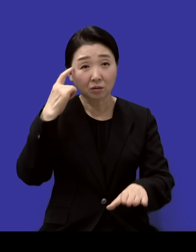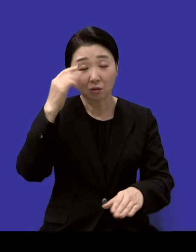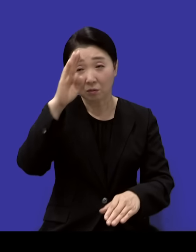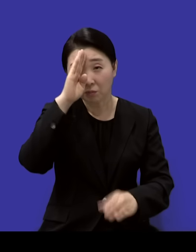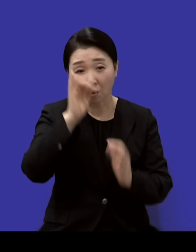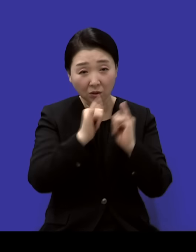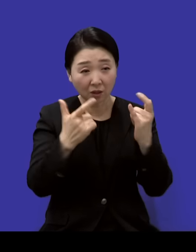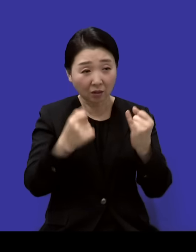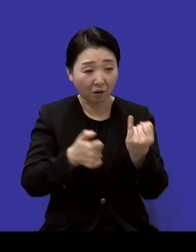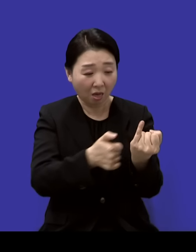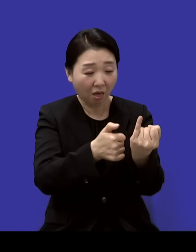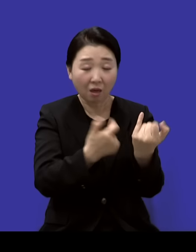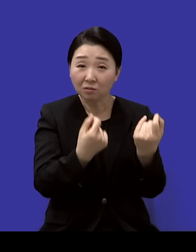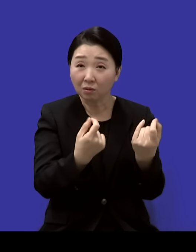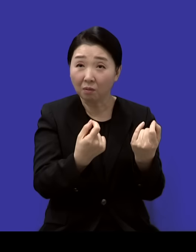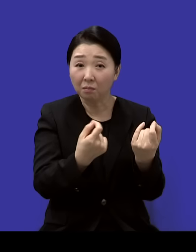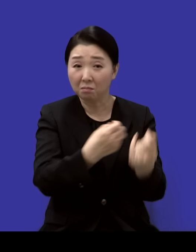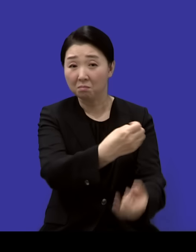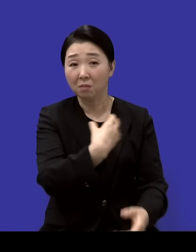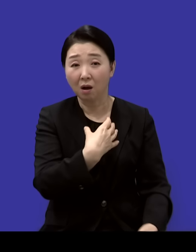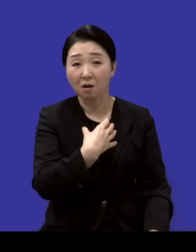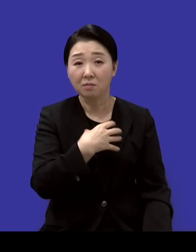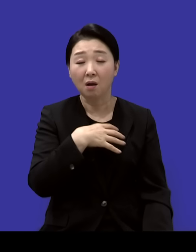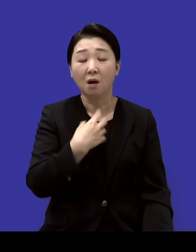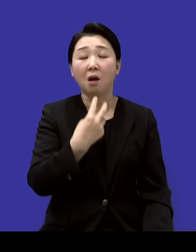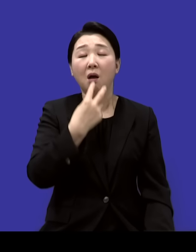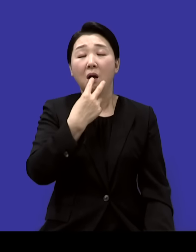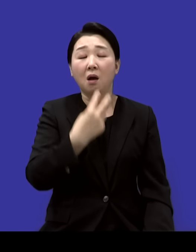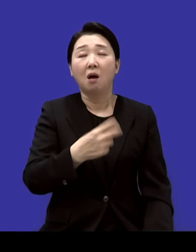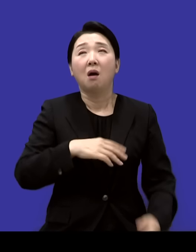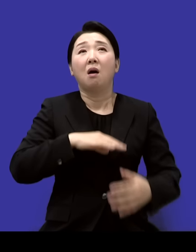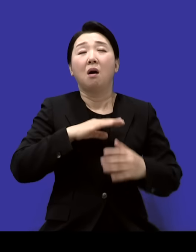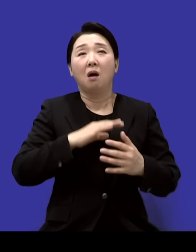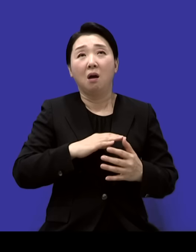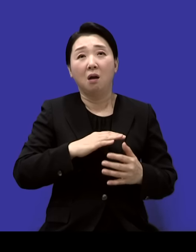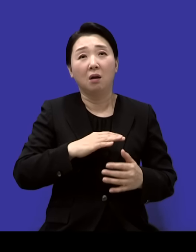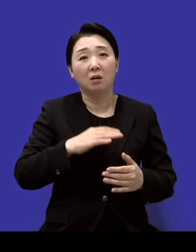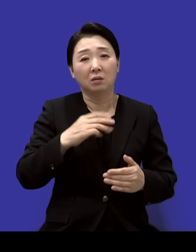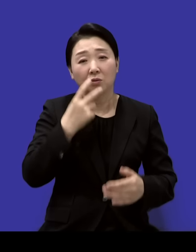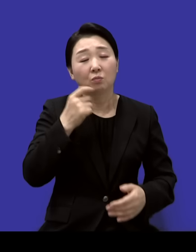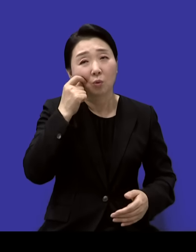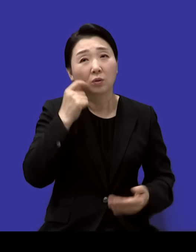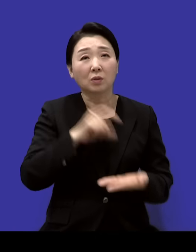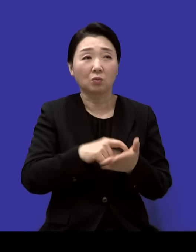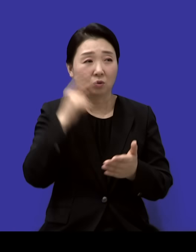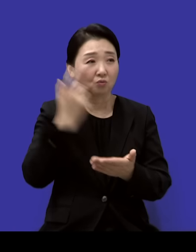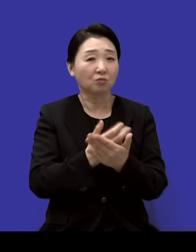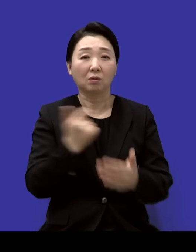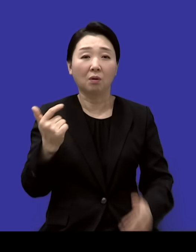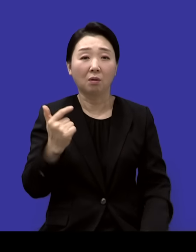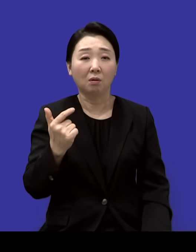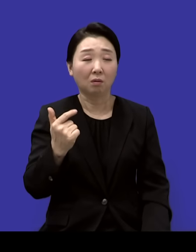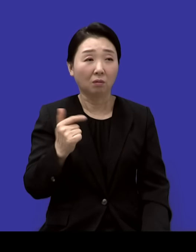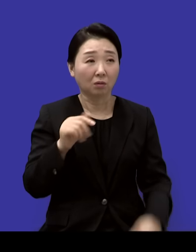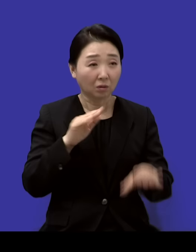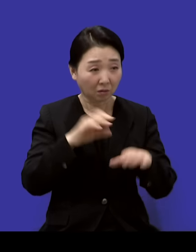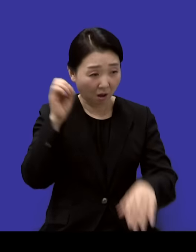스토커 취급을 한다고? 네. 그래서 제가 과호흡이 오면서 숨을 쉬지 못할 정도로 너무 충격을 받았어요. 날 이렇게 하루아침에 배신한다는